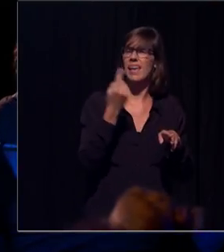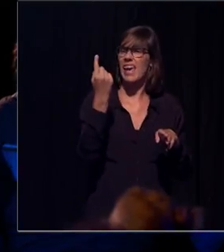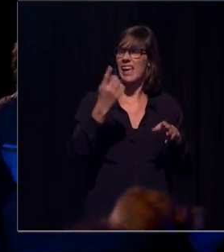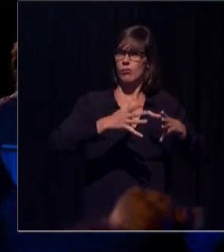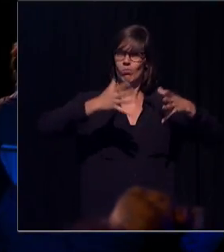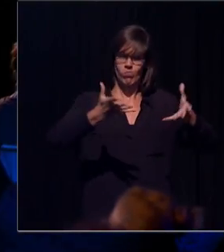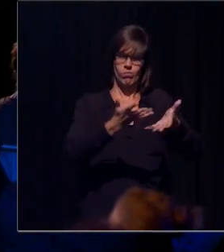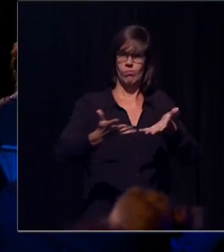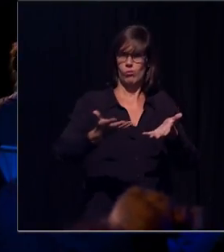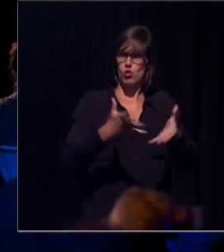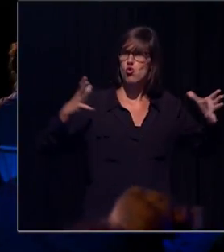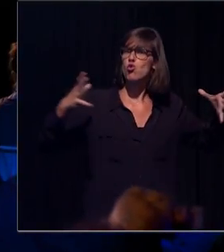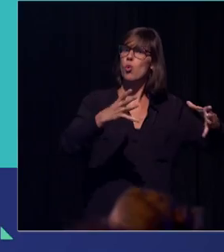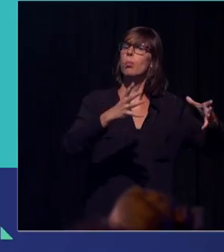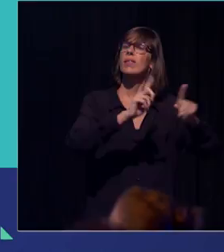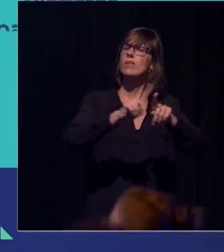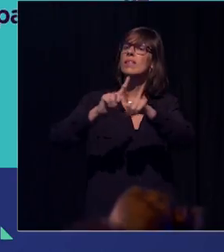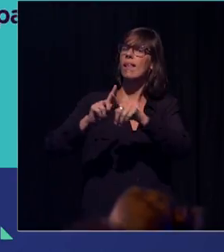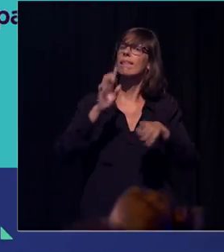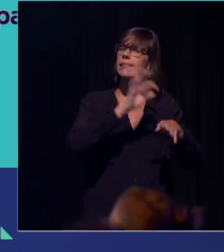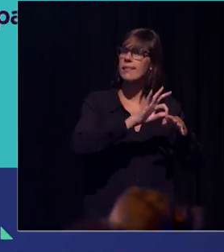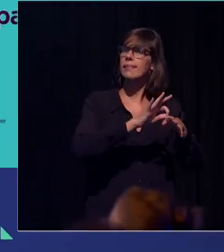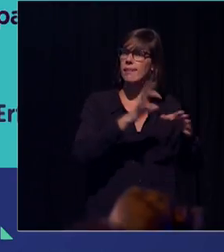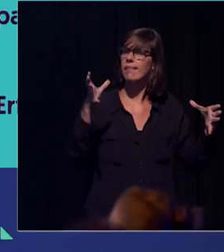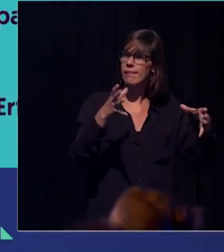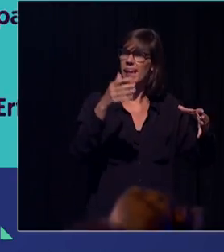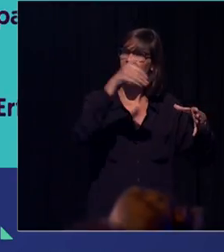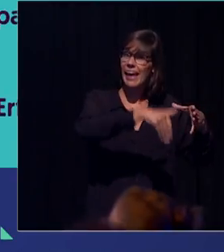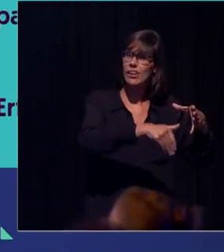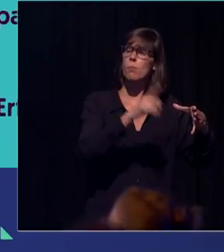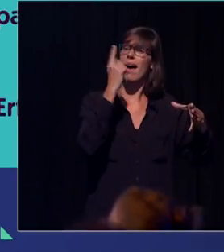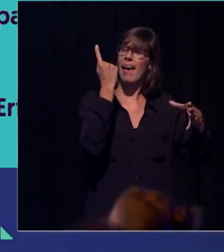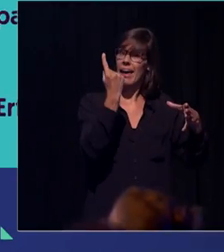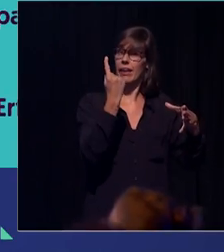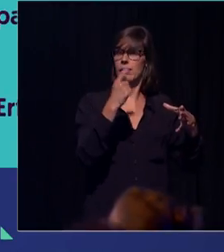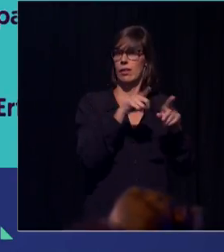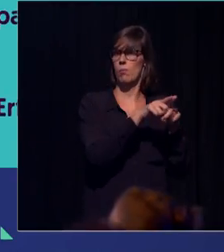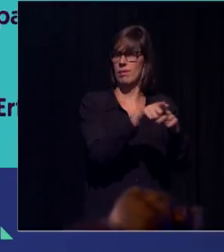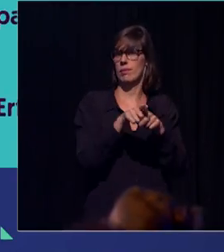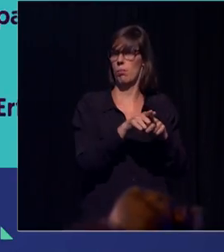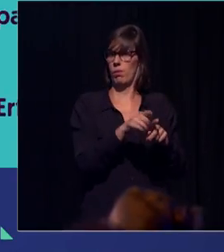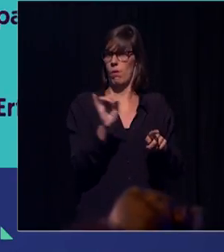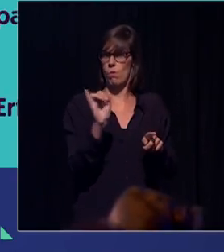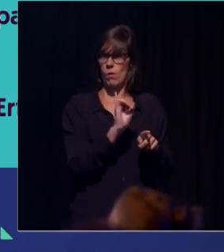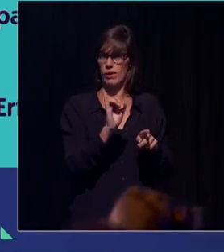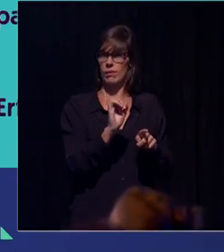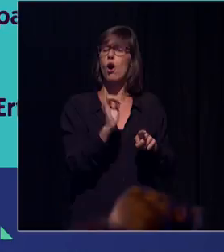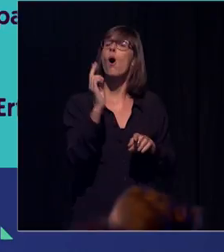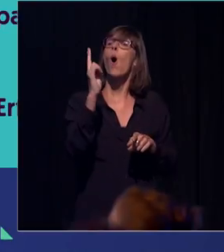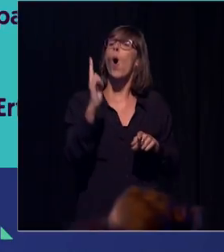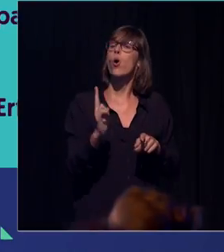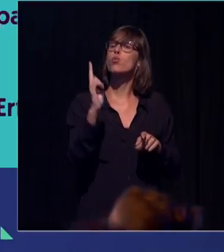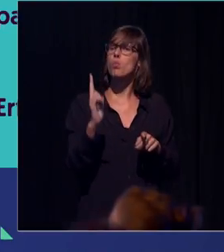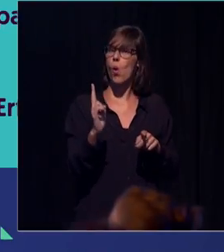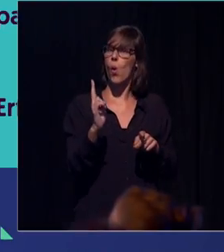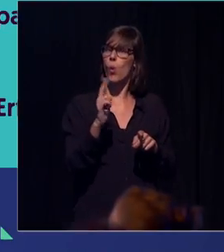Zeer verschillende aandoeningen, maar die allemaal één zaak gemeenschappelijk hebben. Namelijk dat het hormoon dat